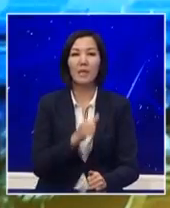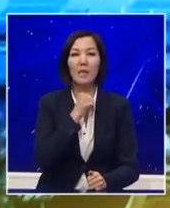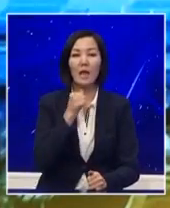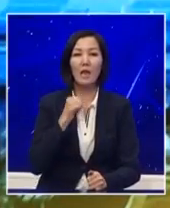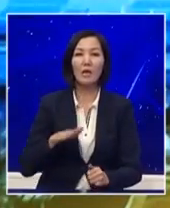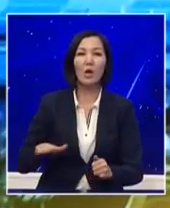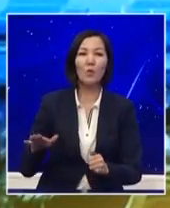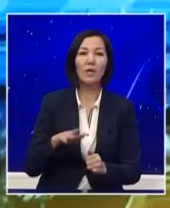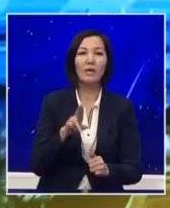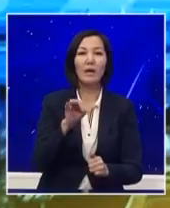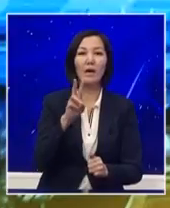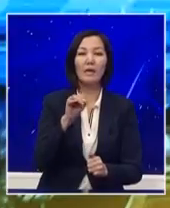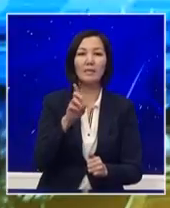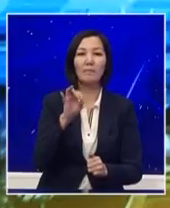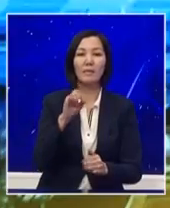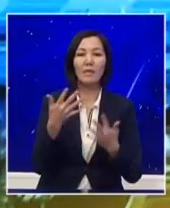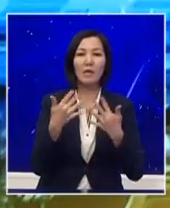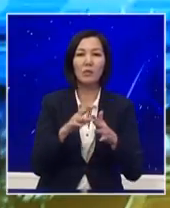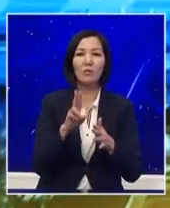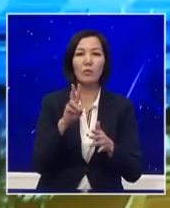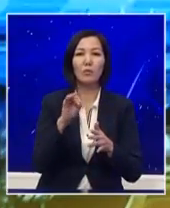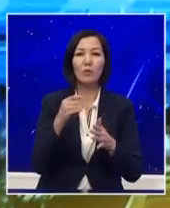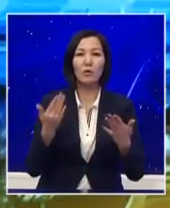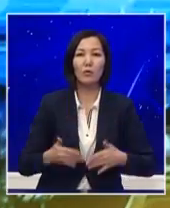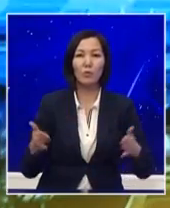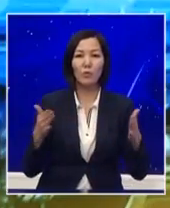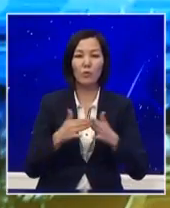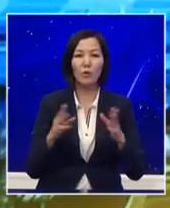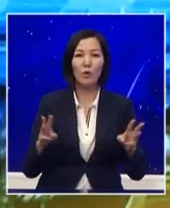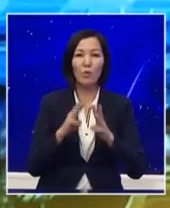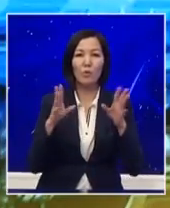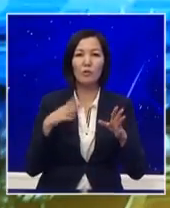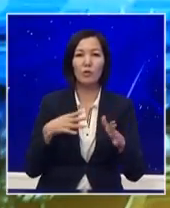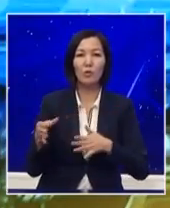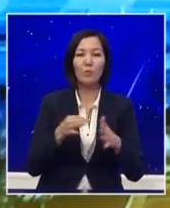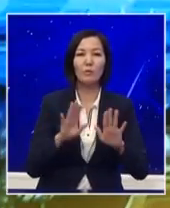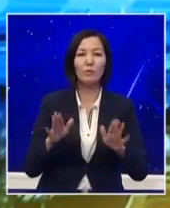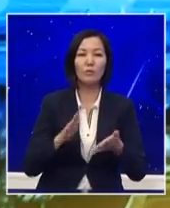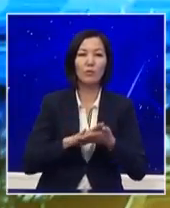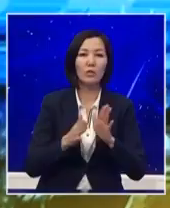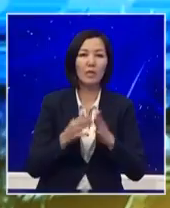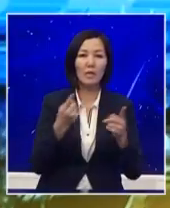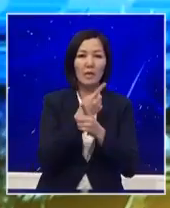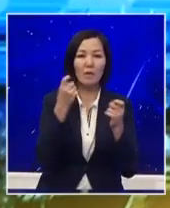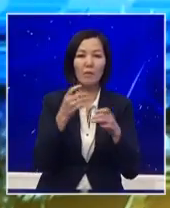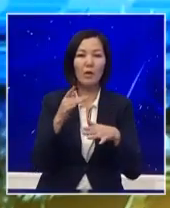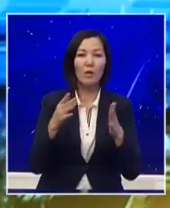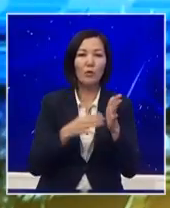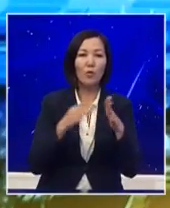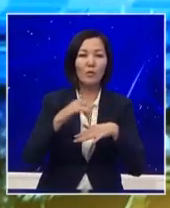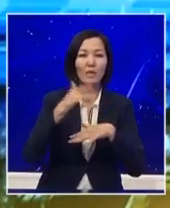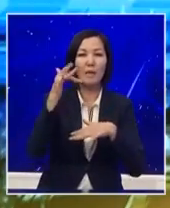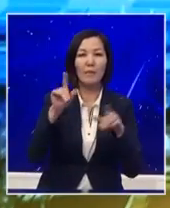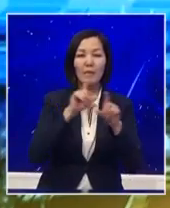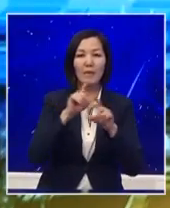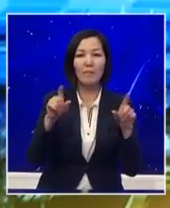Талғар ауданына қарасты Бесағаш ауылындағы Нүрия тұрғын үй кешенінен өрт шықты. Облыстық төтенше жағдайлар департаментінің хабарлауынша